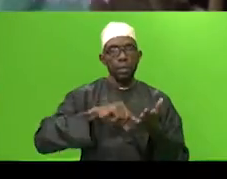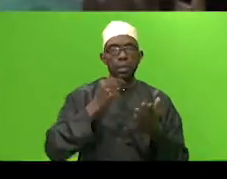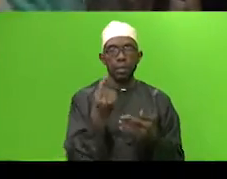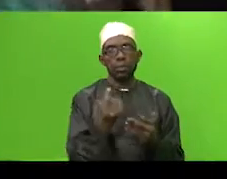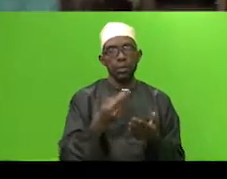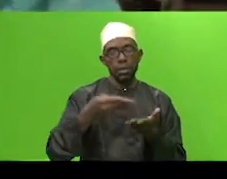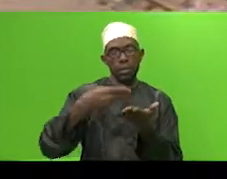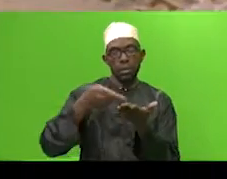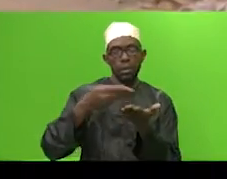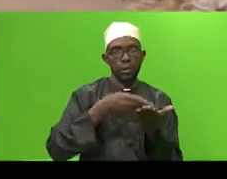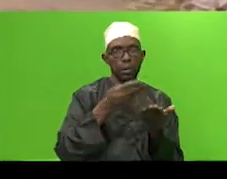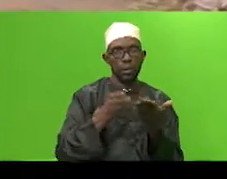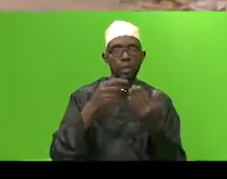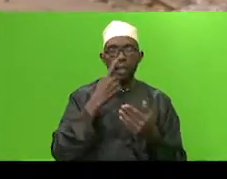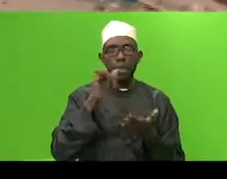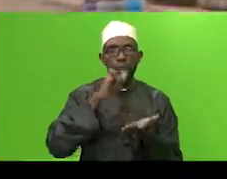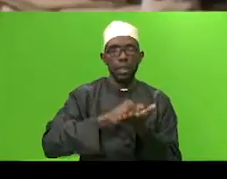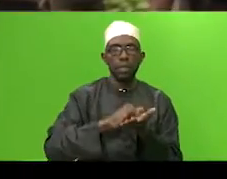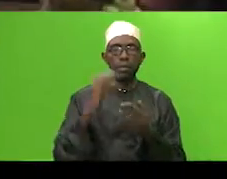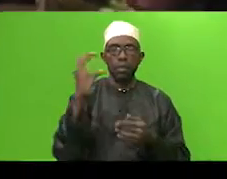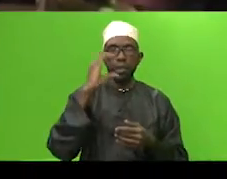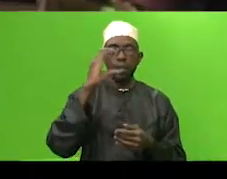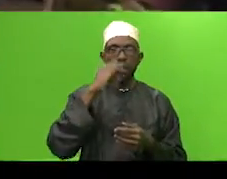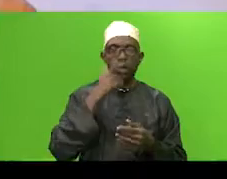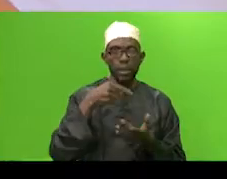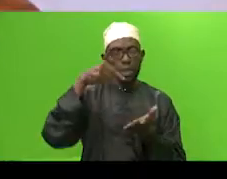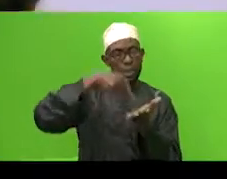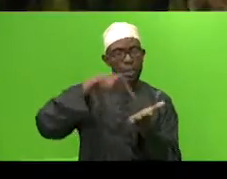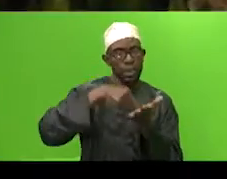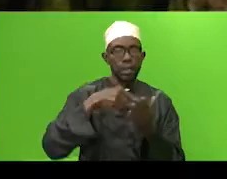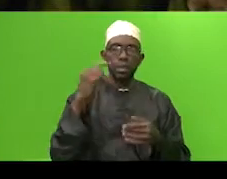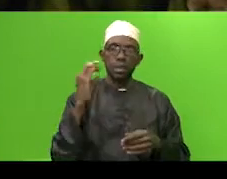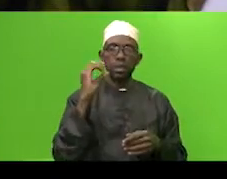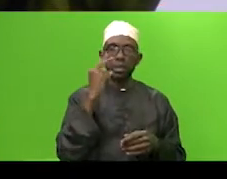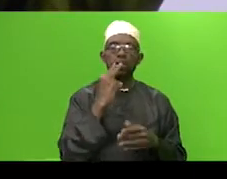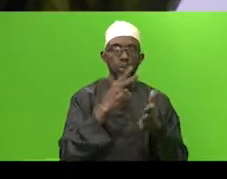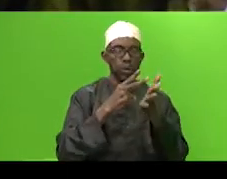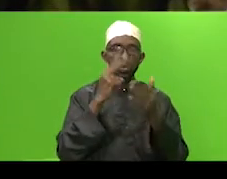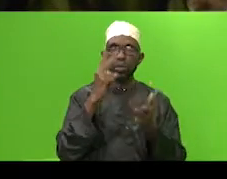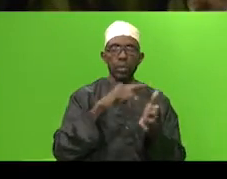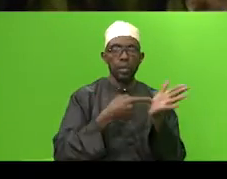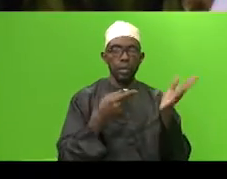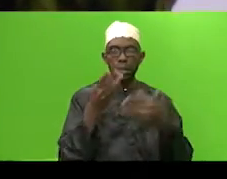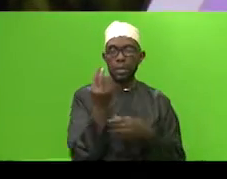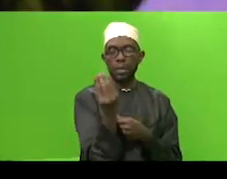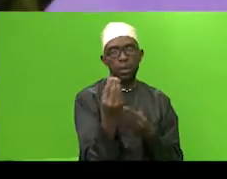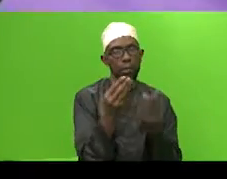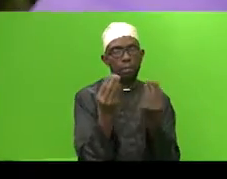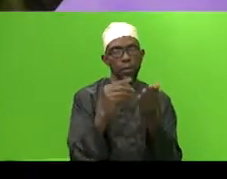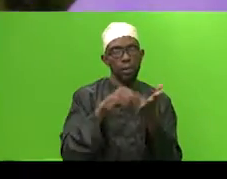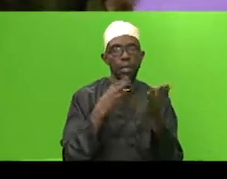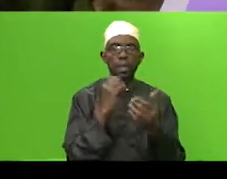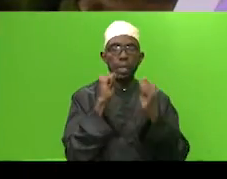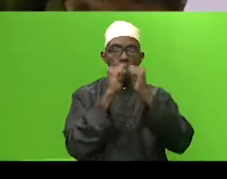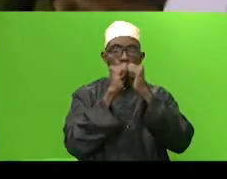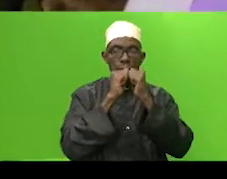yake. Tuseme kama ni mteja, hata ukimwambia hii ni shilingi mbili, itakuwa rahisi kununua. Lakini ukimwambia shilingi